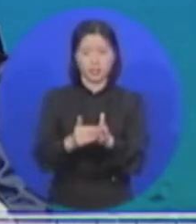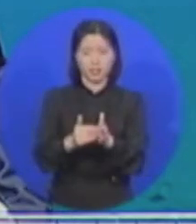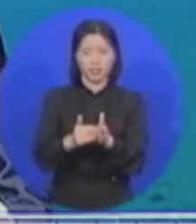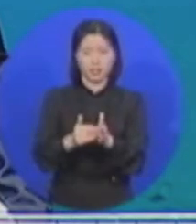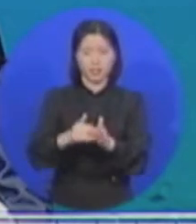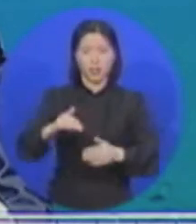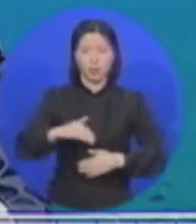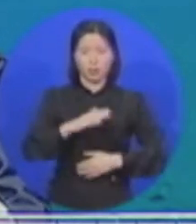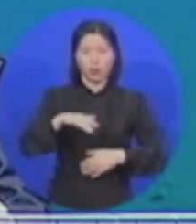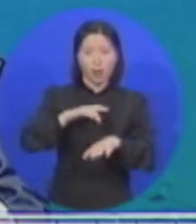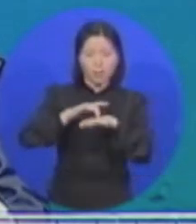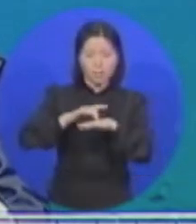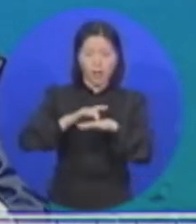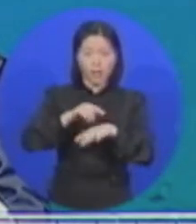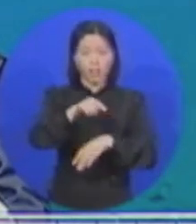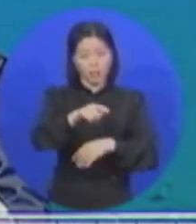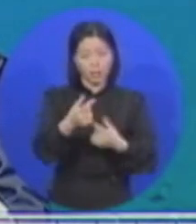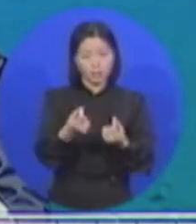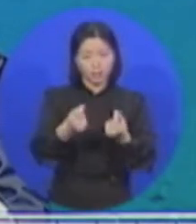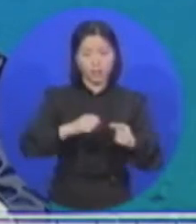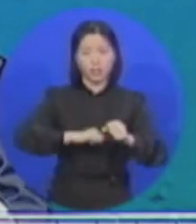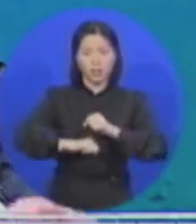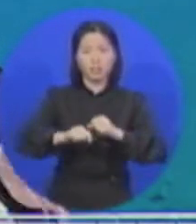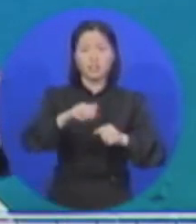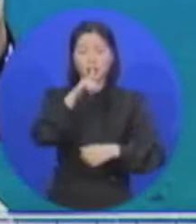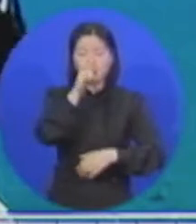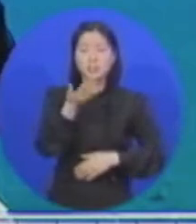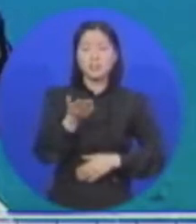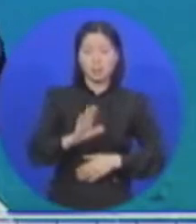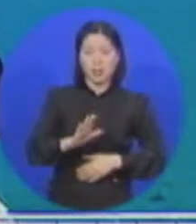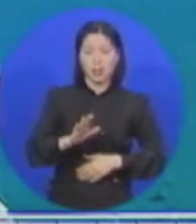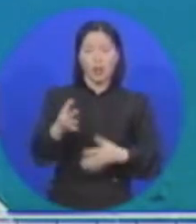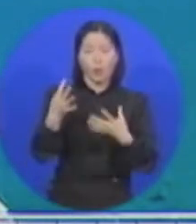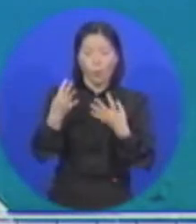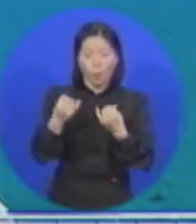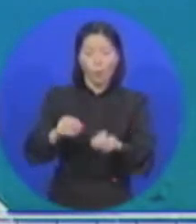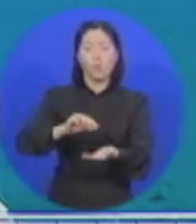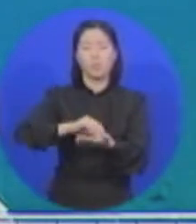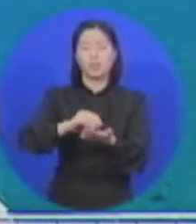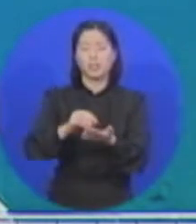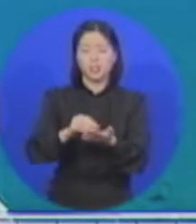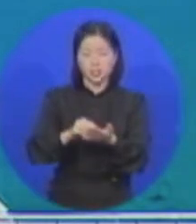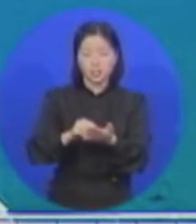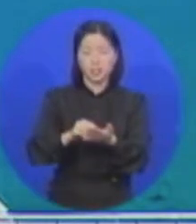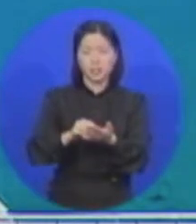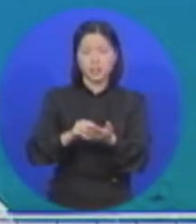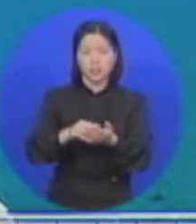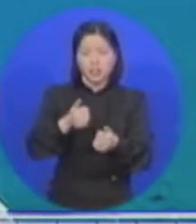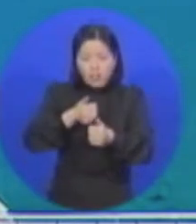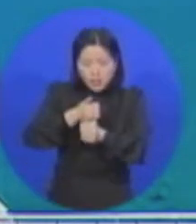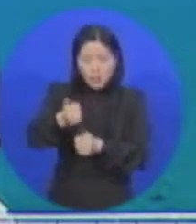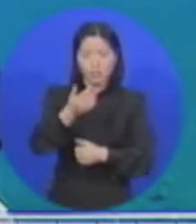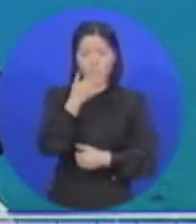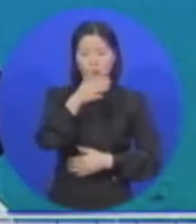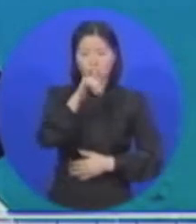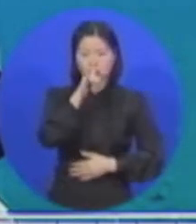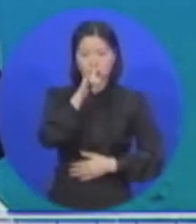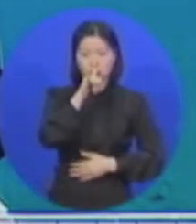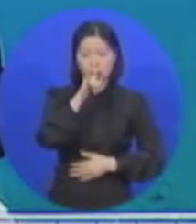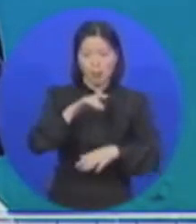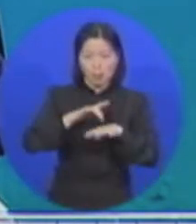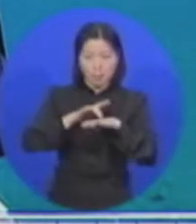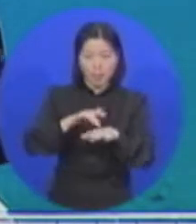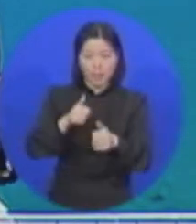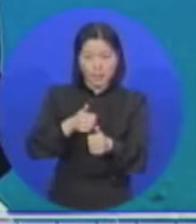마귀가 그렇게 역사 겠지만 얼마든지 이길 수 있도록 하나님이 우리에게 마귀를